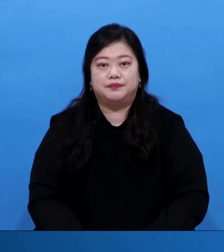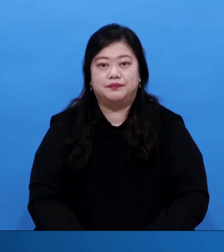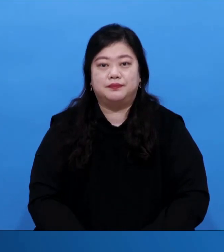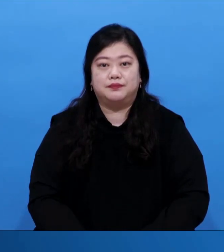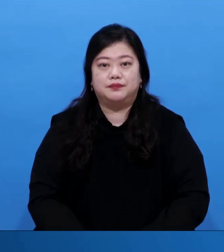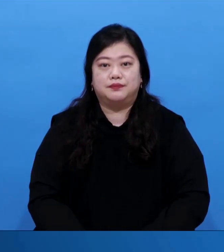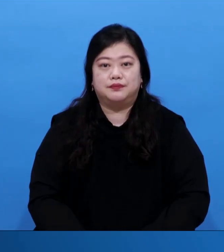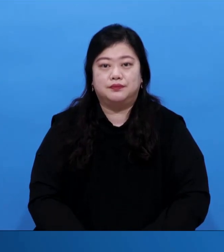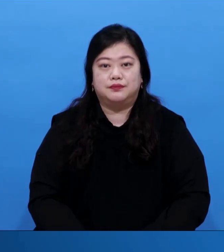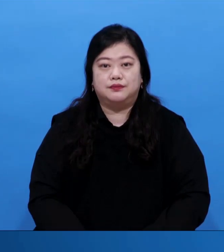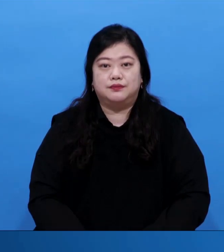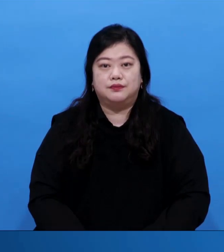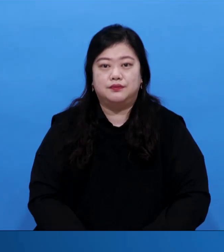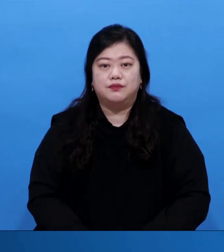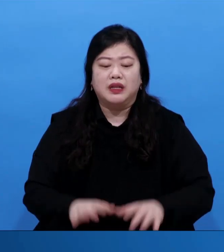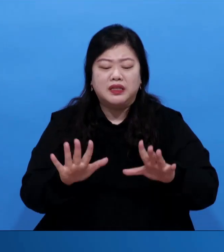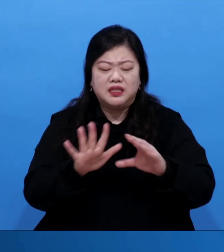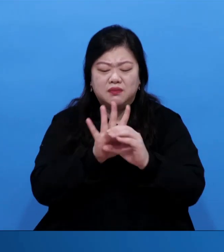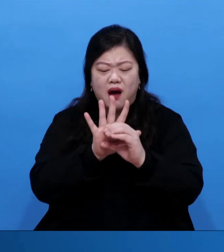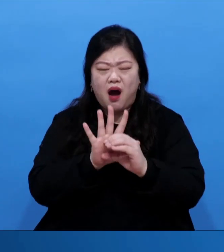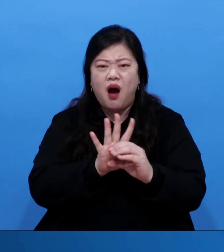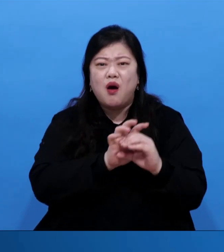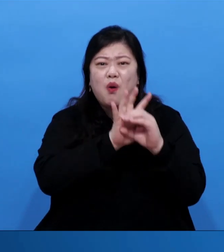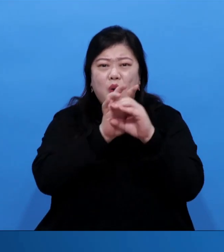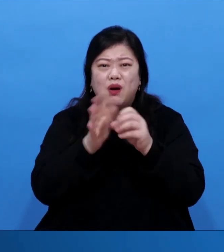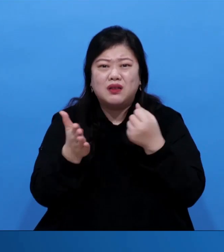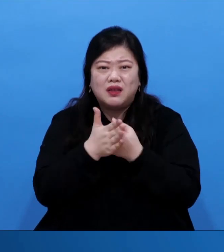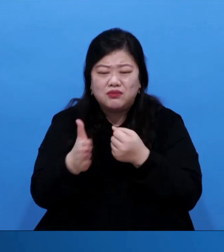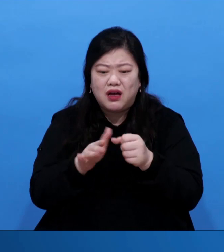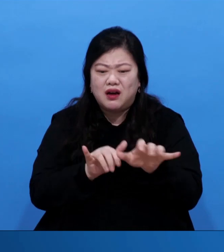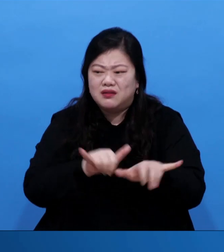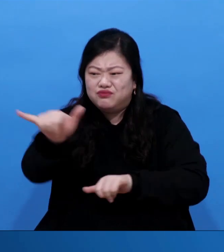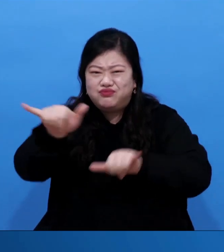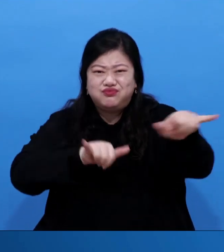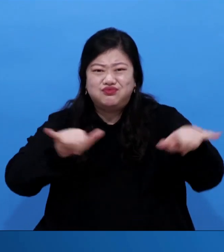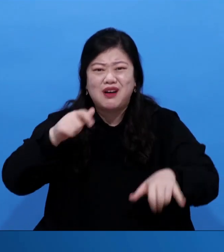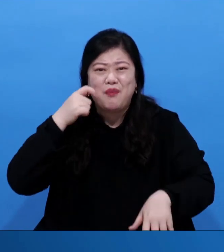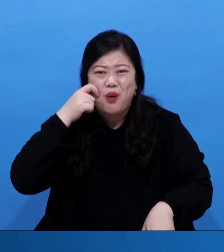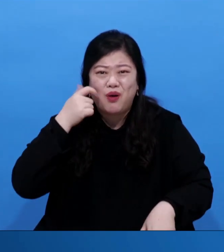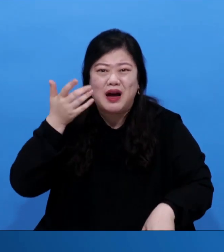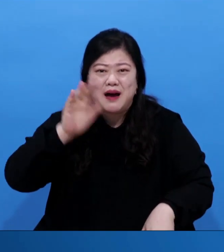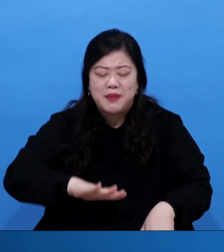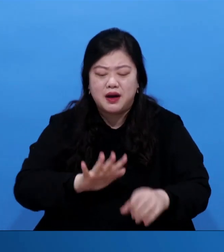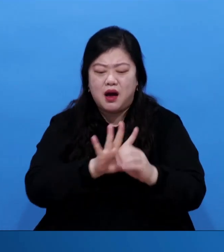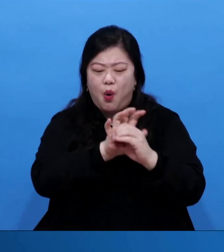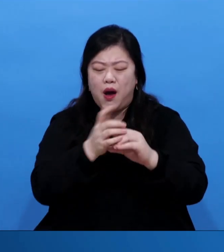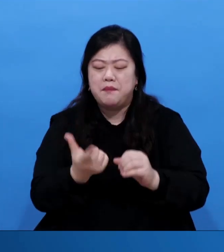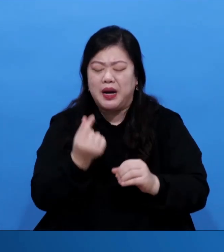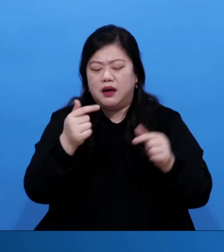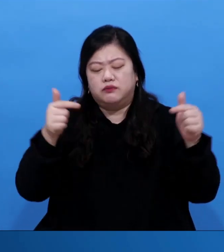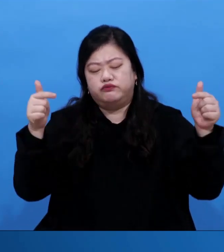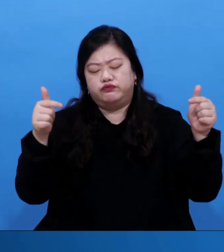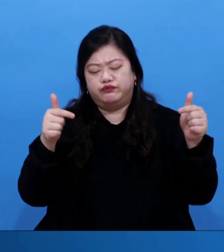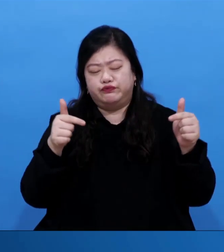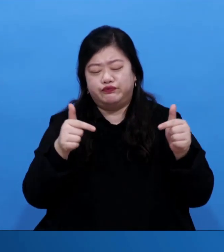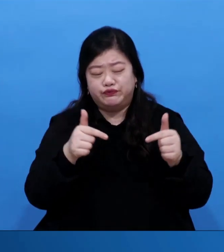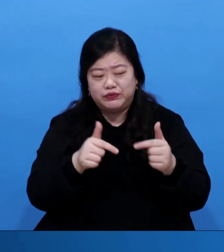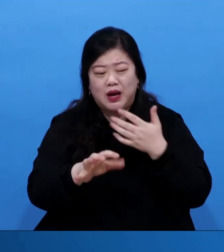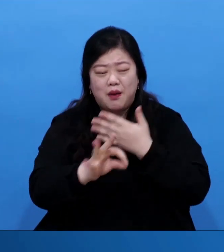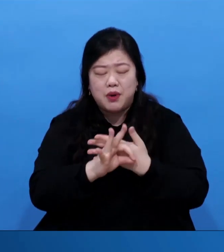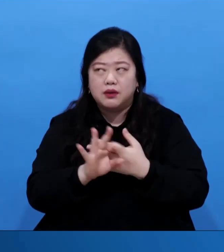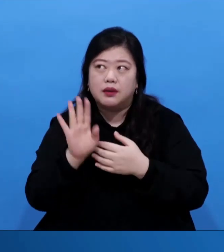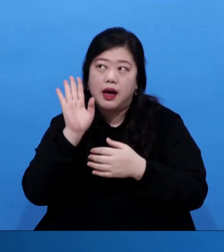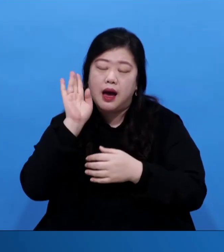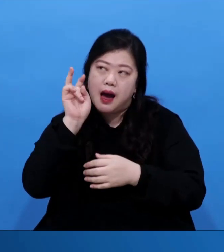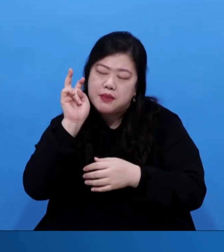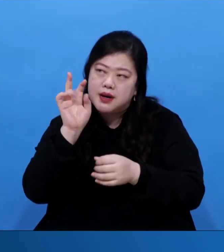코로나 없어지면 좀 이게 활동하게 되면 한 10년 안에 굉장한 역사나. And once this pandemic disappears and we're able to move around a little more, within the next 10